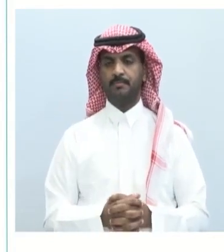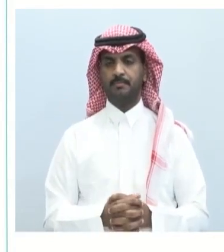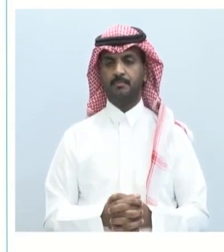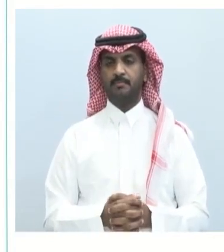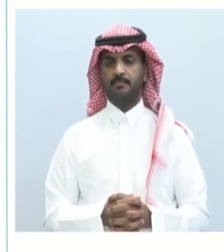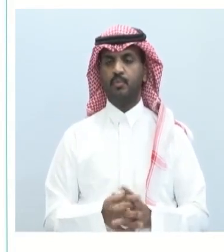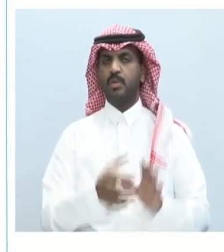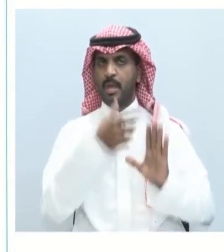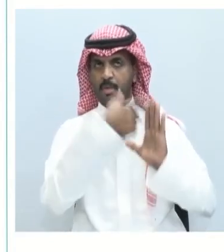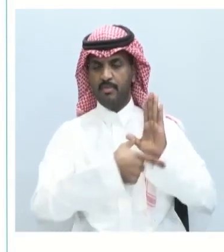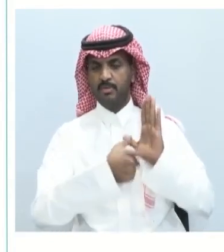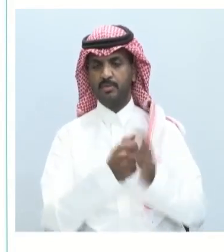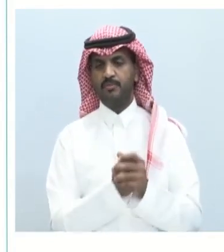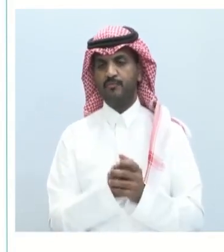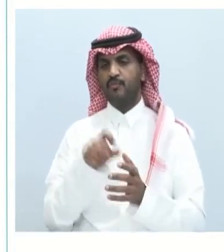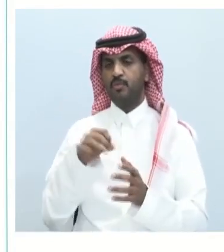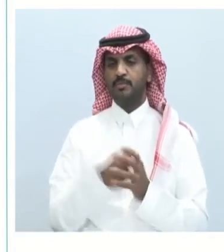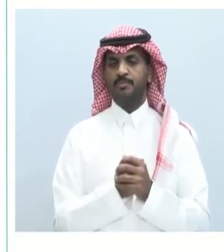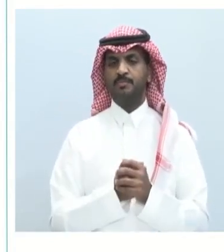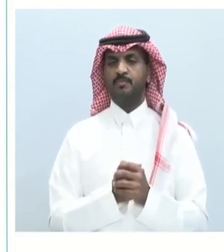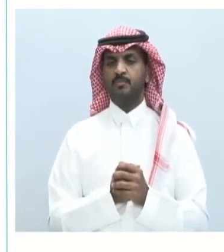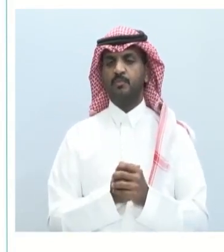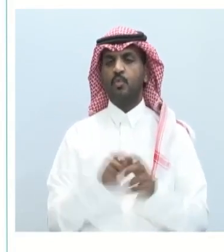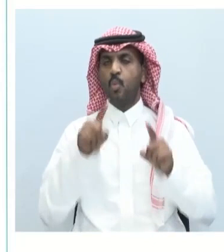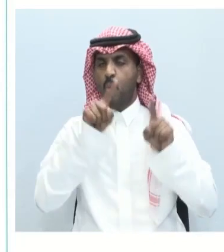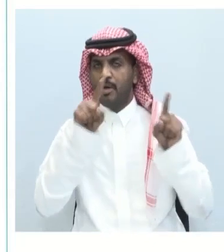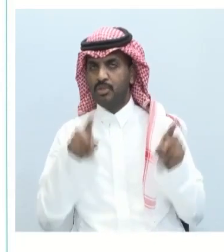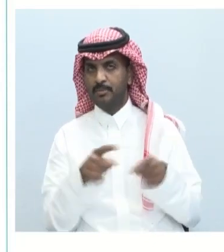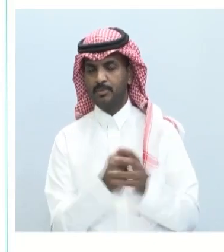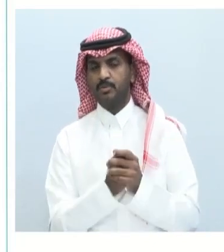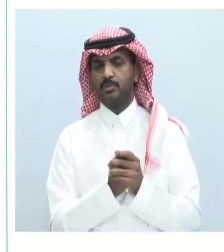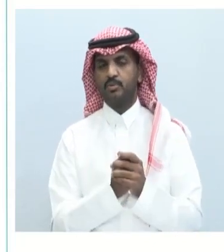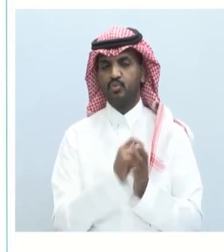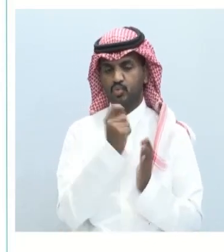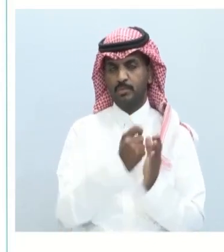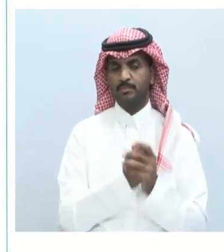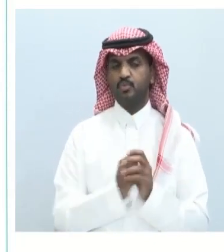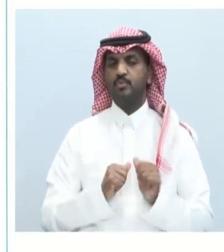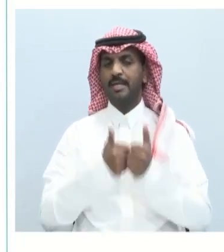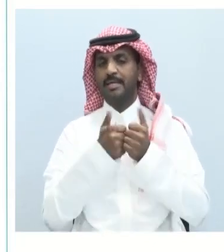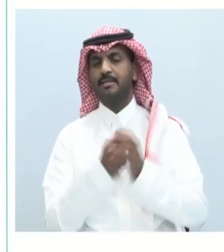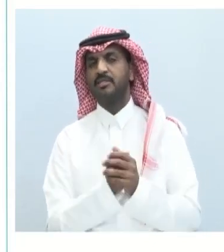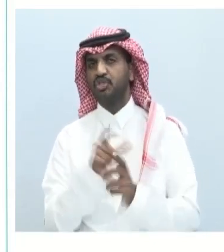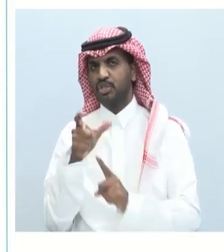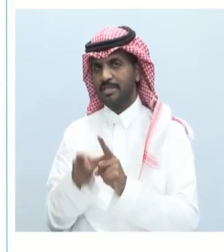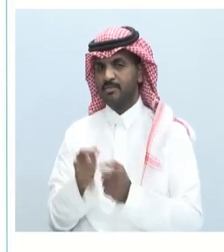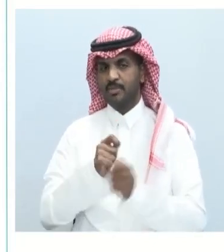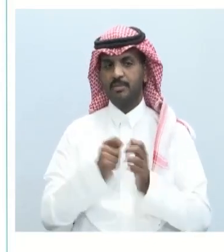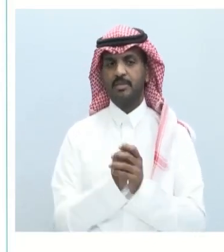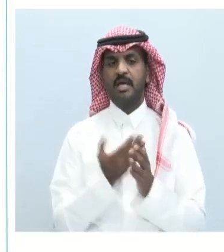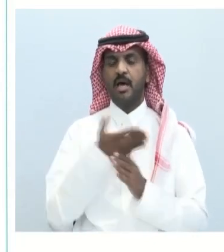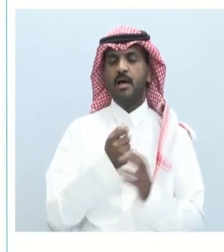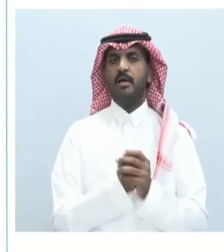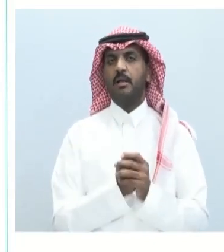النماذج فورمز النموذج هو واجهه رسوميه تمكن المستخدم من